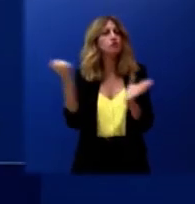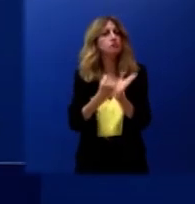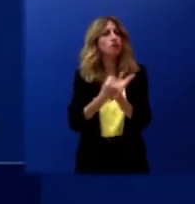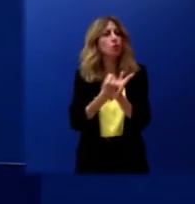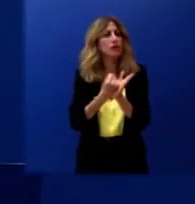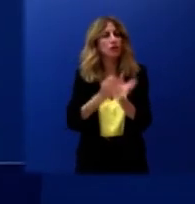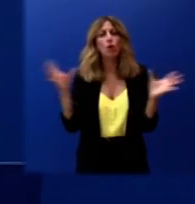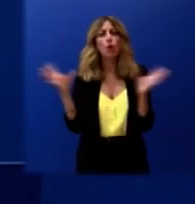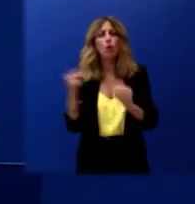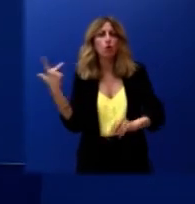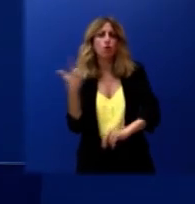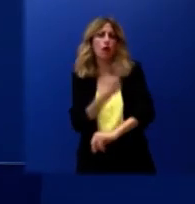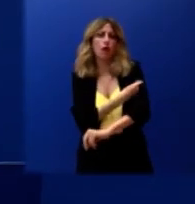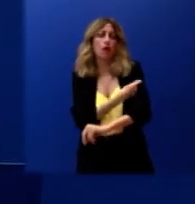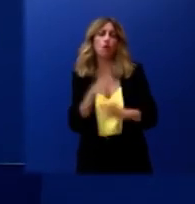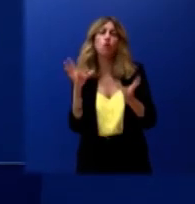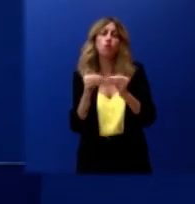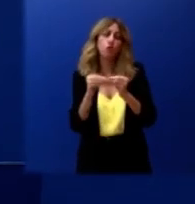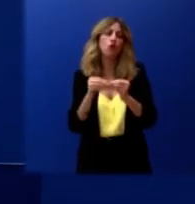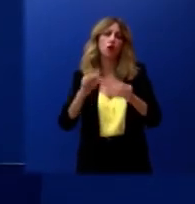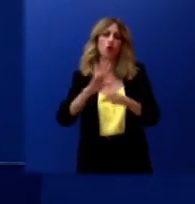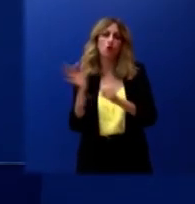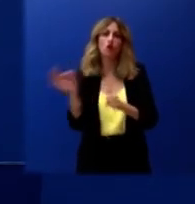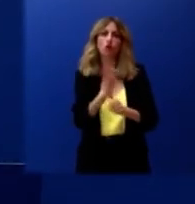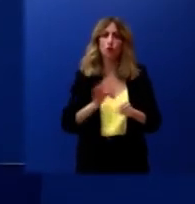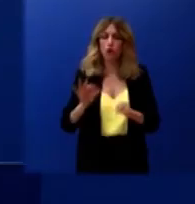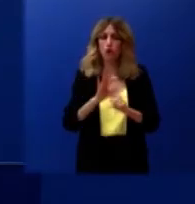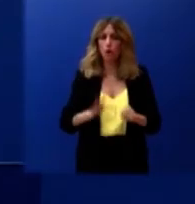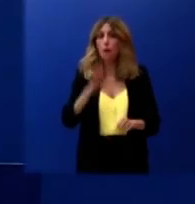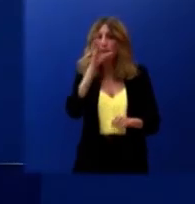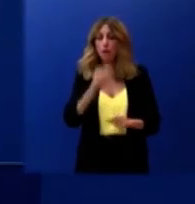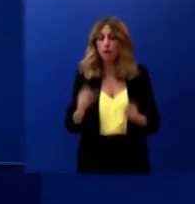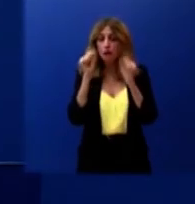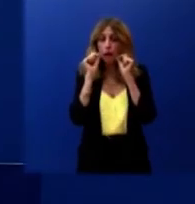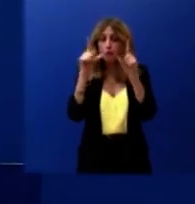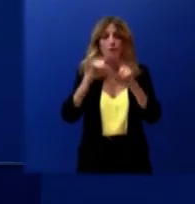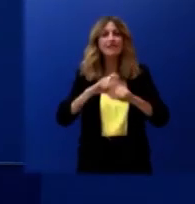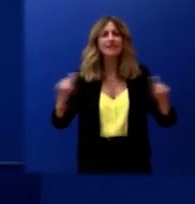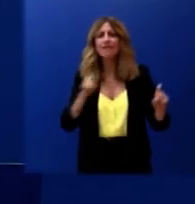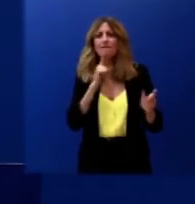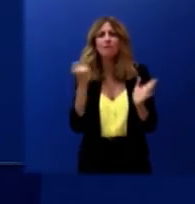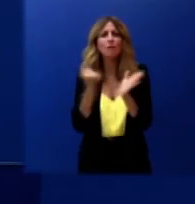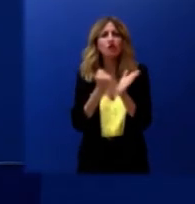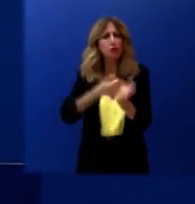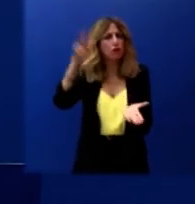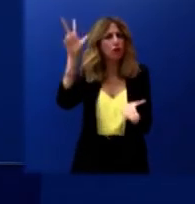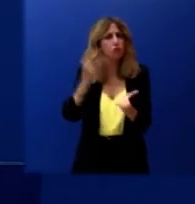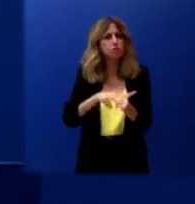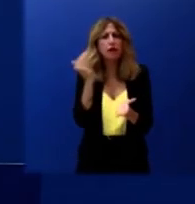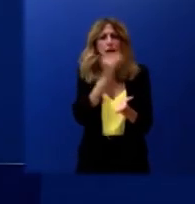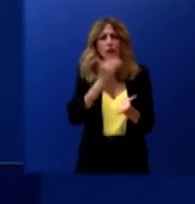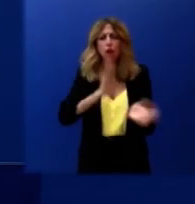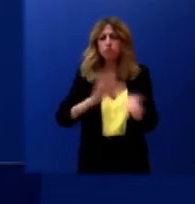το γεγονός ότι ο σχετικός κοινοτικός κανονισμός διαμορφώθηκε σε μόλις 2 μήνες, όταν σε άλλες περιπτώσεις απαιτούνταν